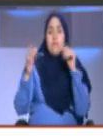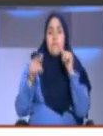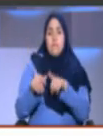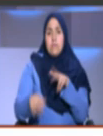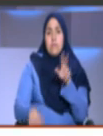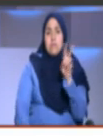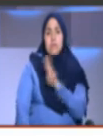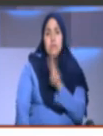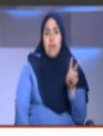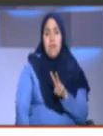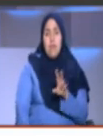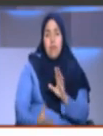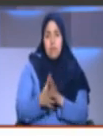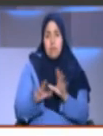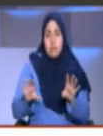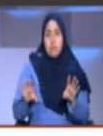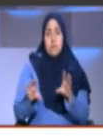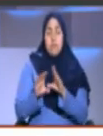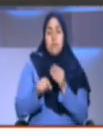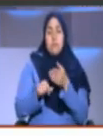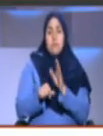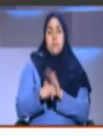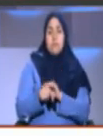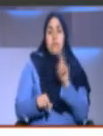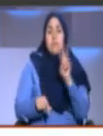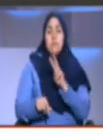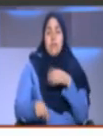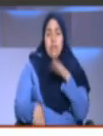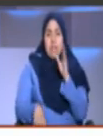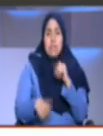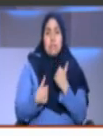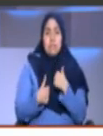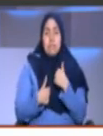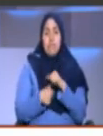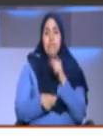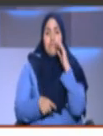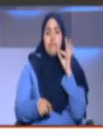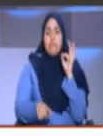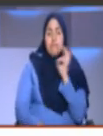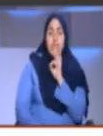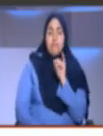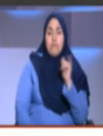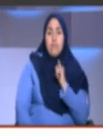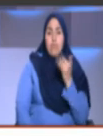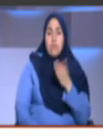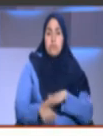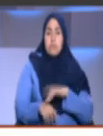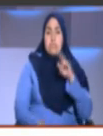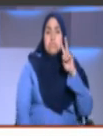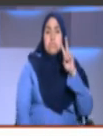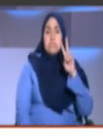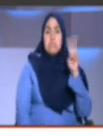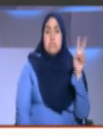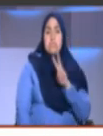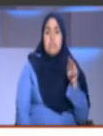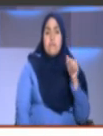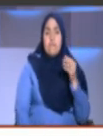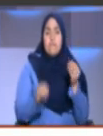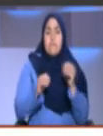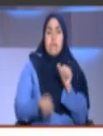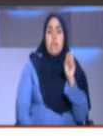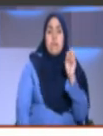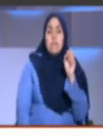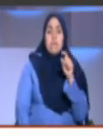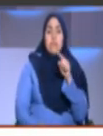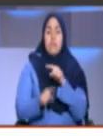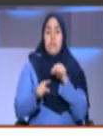سيناء. يجب ان نشير هنا الى ان سيناء تستحوذ على نحو 25% من إجمالي المشروعات التنموية على